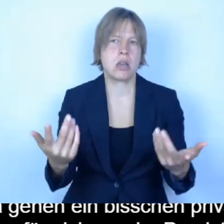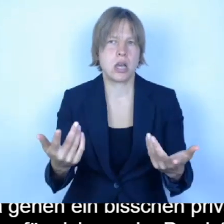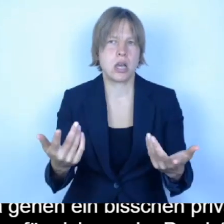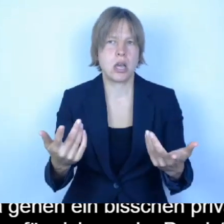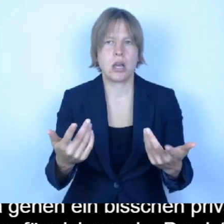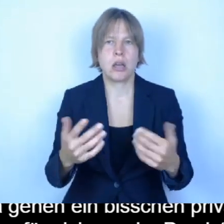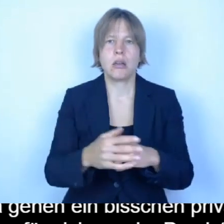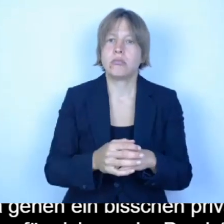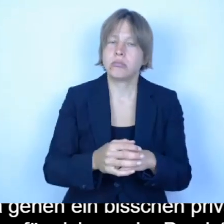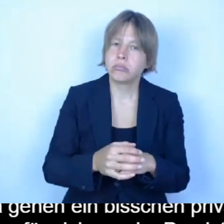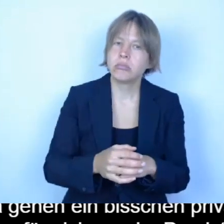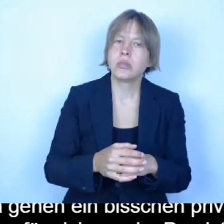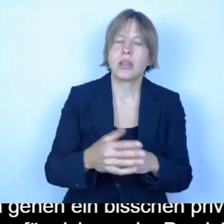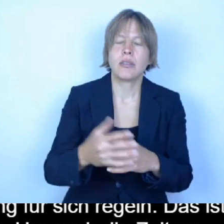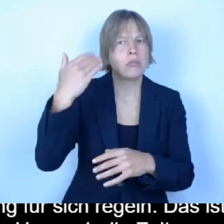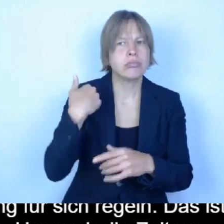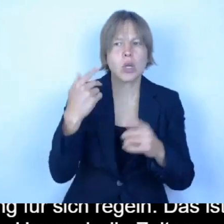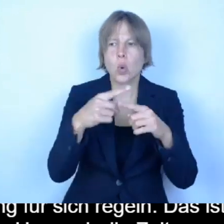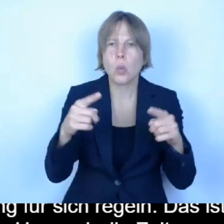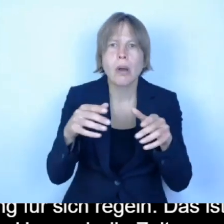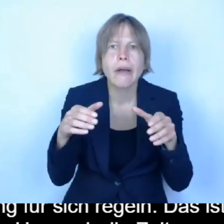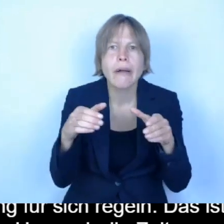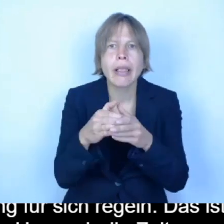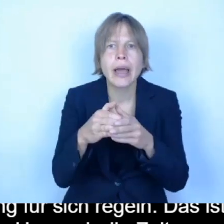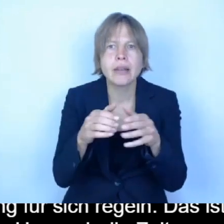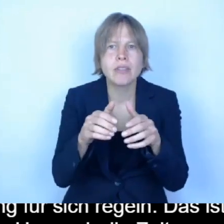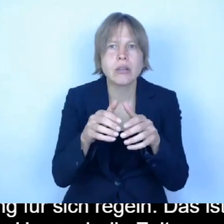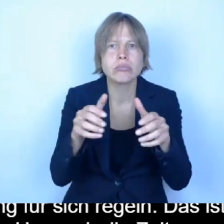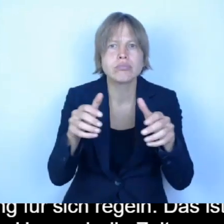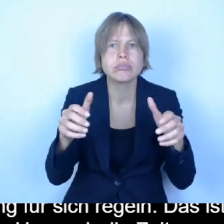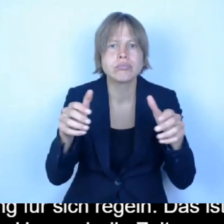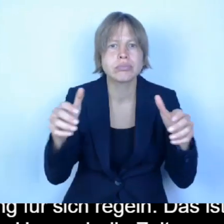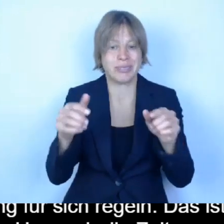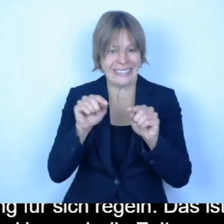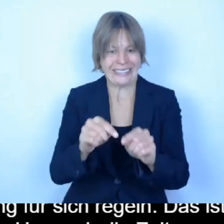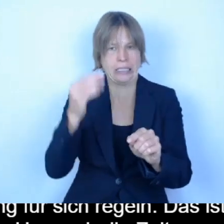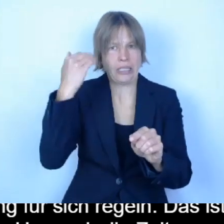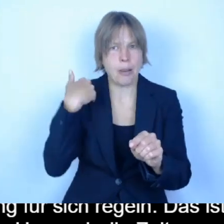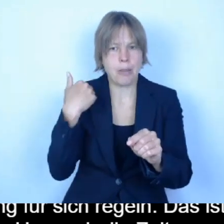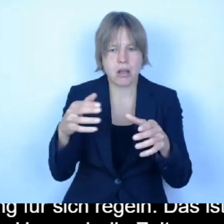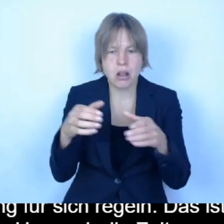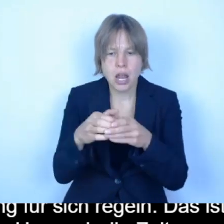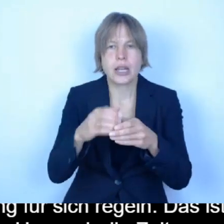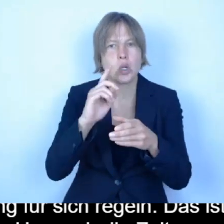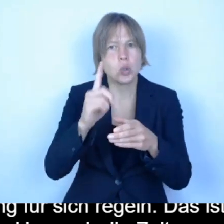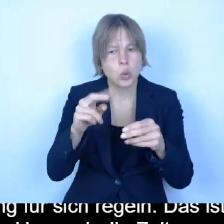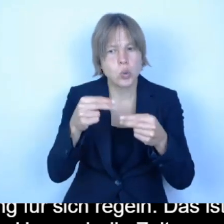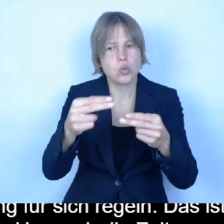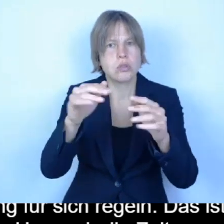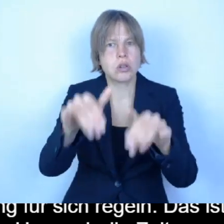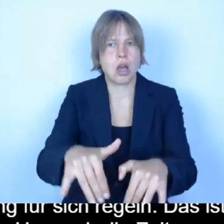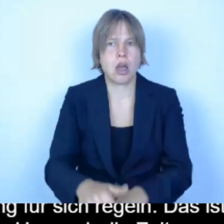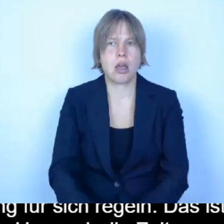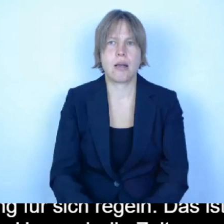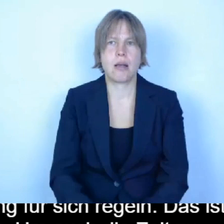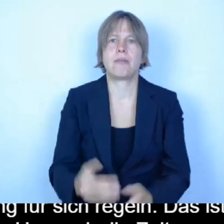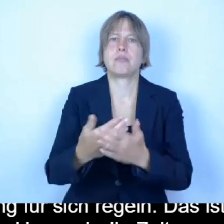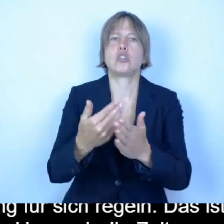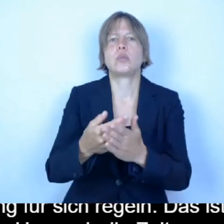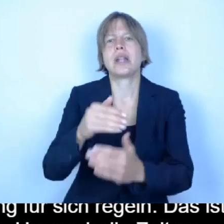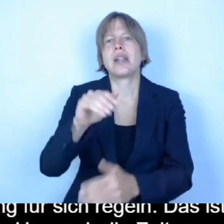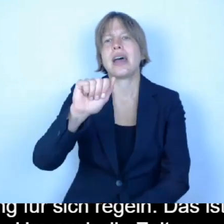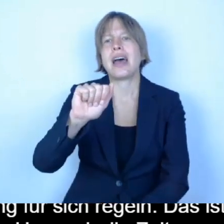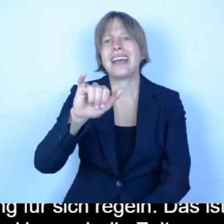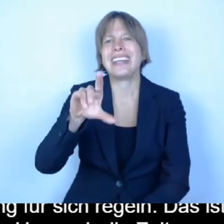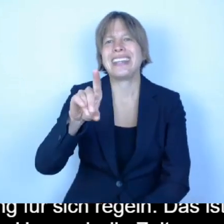ich habe letzte Woche mal gesagt, der Triumphmarsch aus Aida wird schwierig sein. Und auch bei Kunst und Kultur wird man sich natürlich, beim